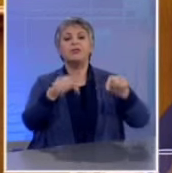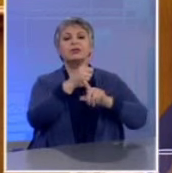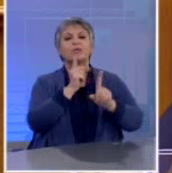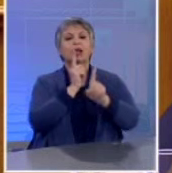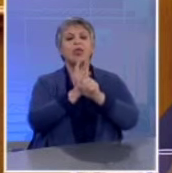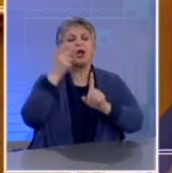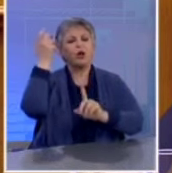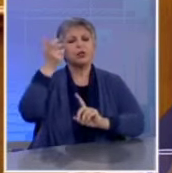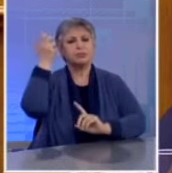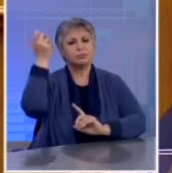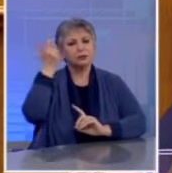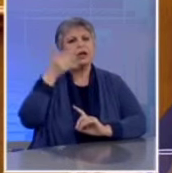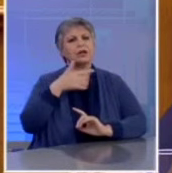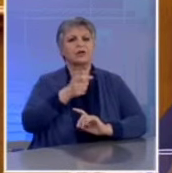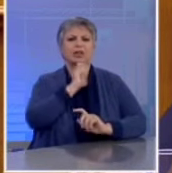Πολιτικών Στελεχών,